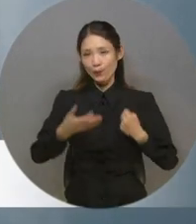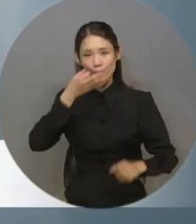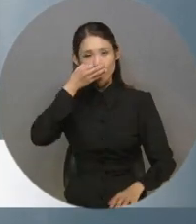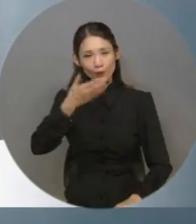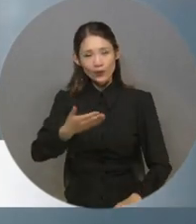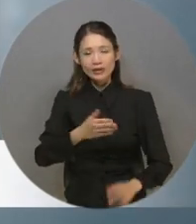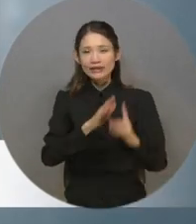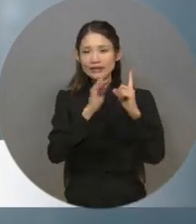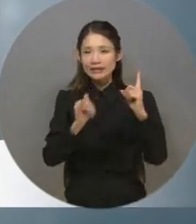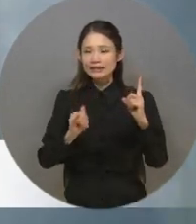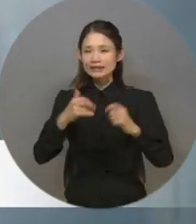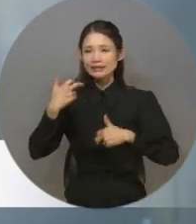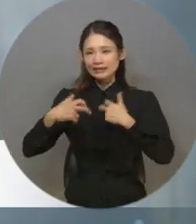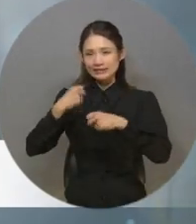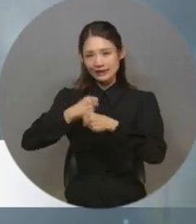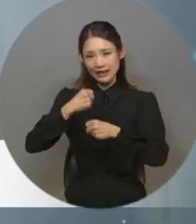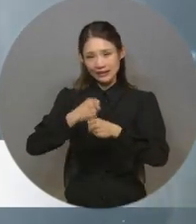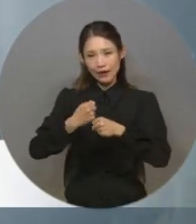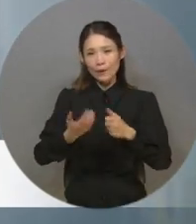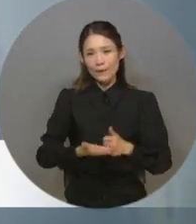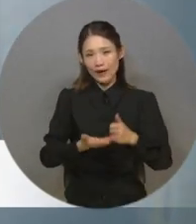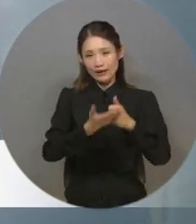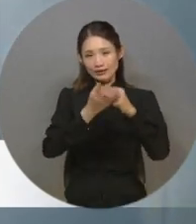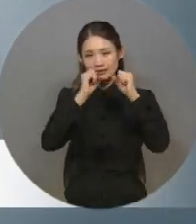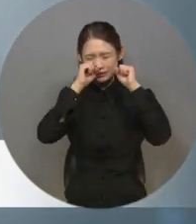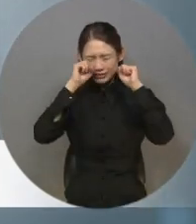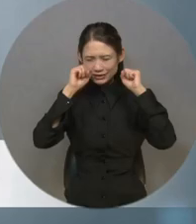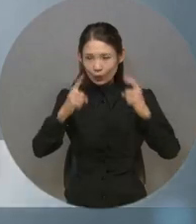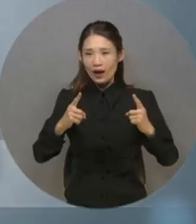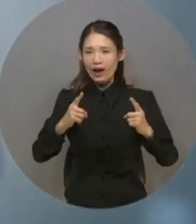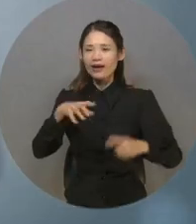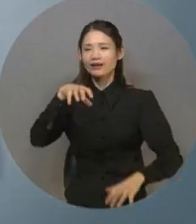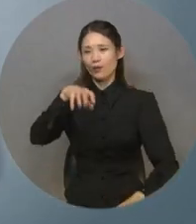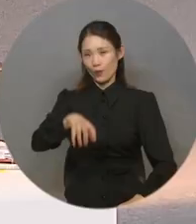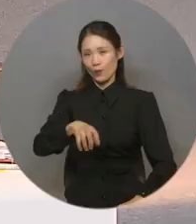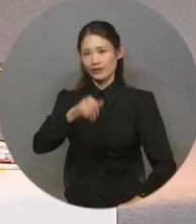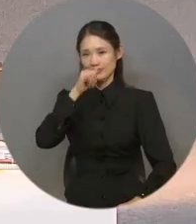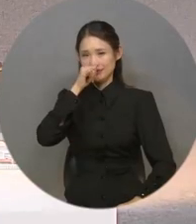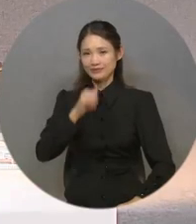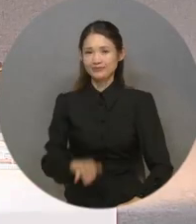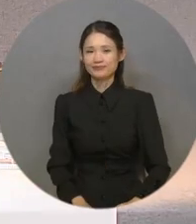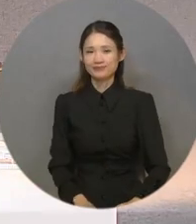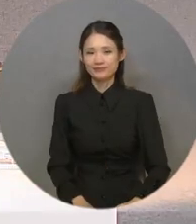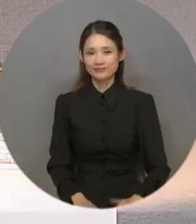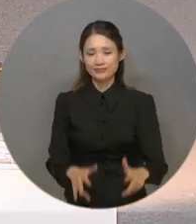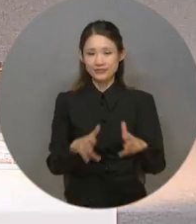크리에이터를 양성하는만큼 새로운 기회장이 될 것이라는 기대입니다